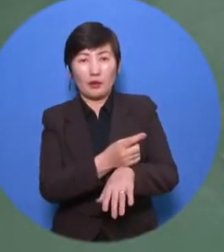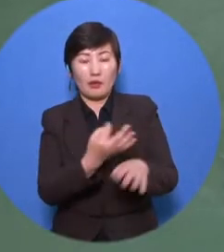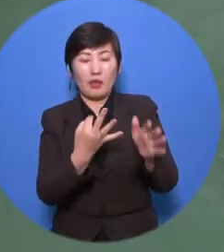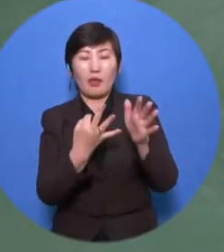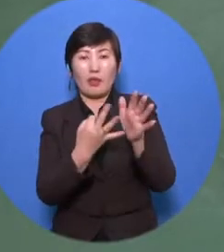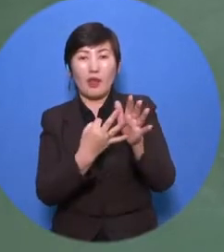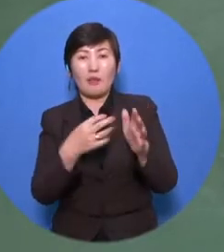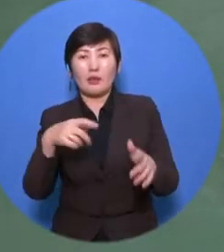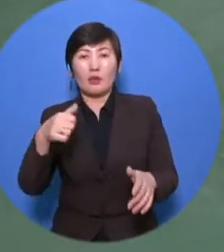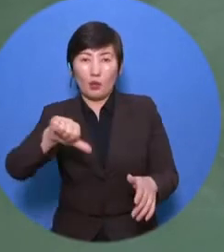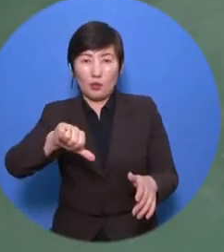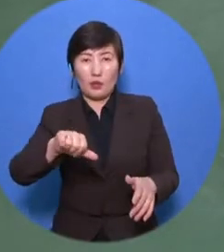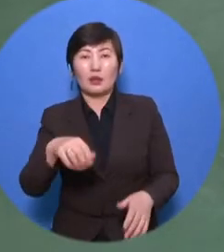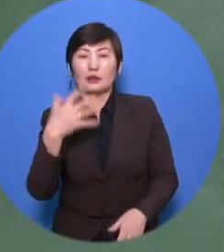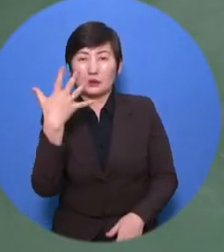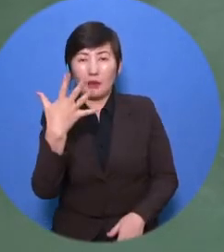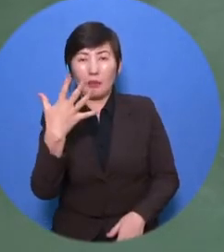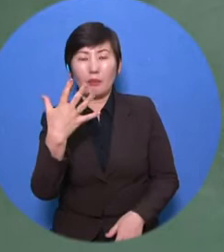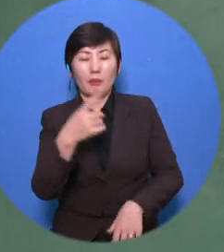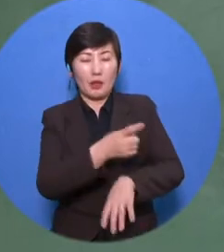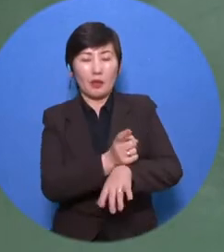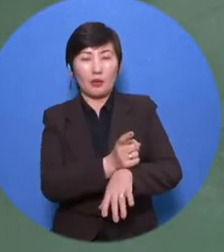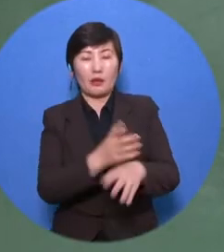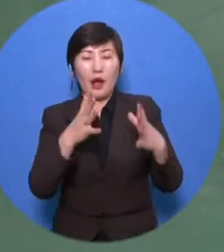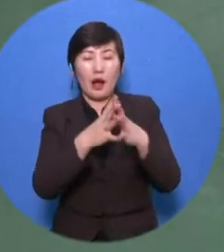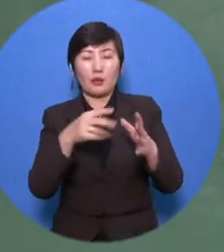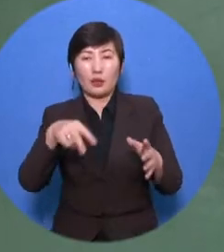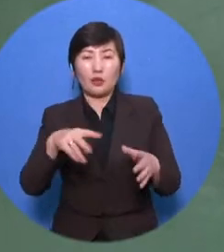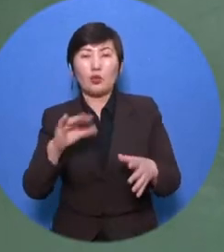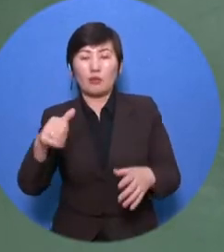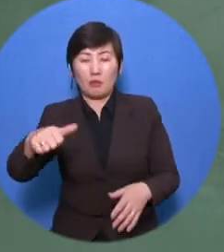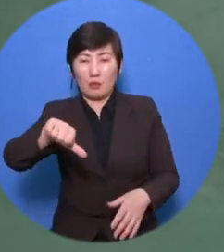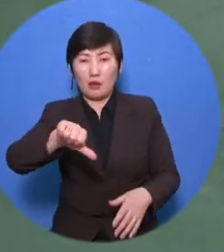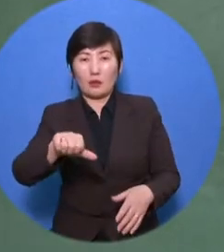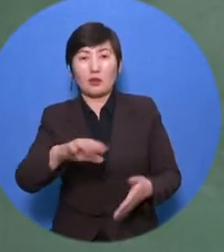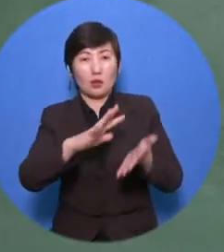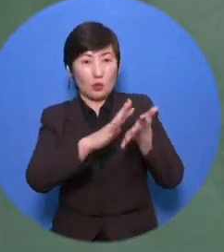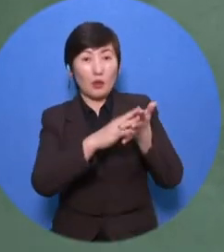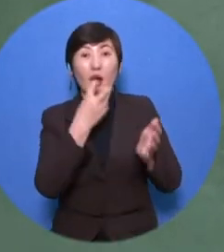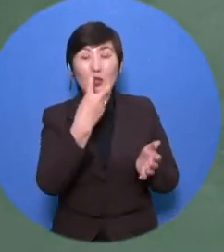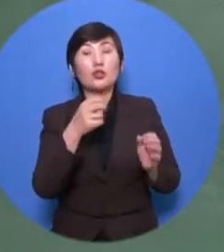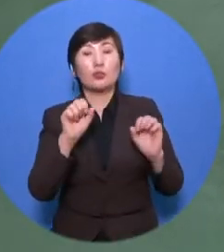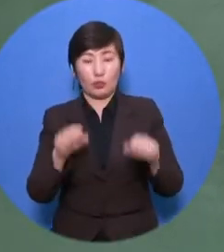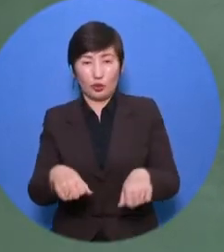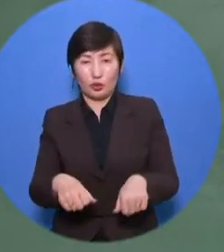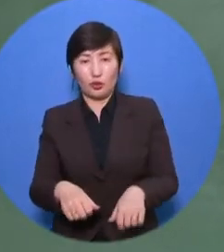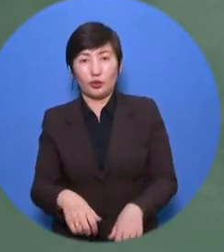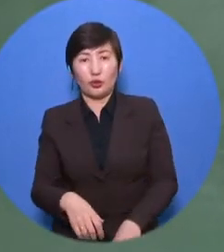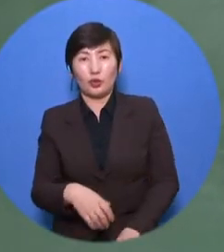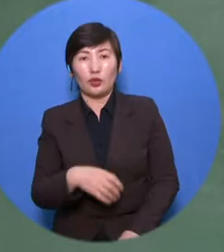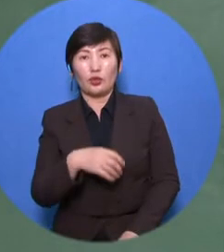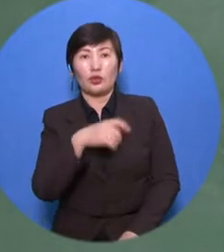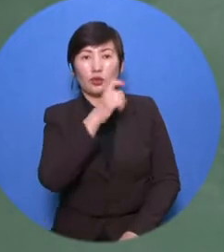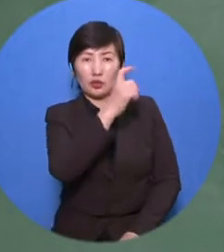ус асгарна гэдэг нь тодорхой байна. За тэгэхээр одоо бүгдээрээ энэ хүснэгтээс Y хувьсгч нь X